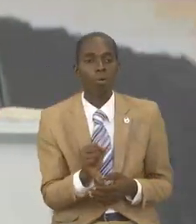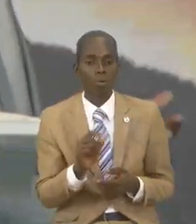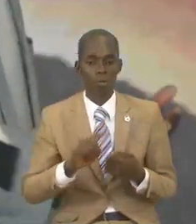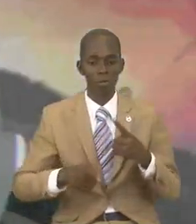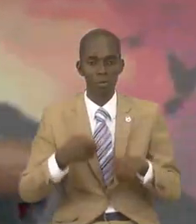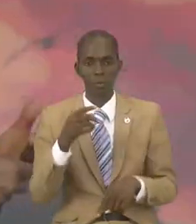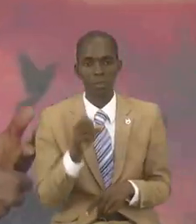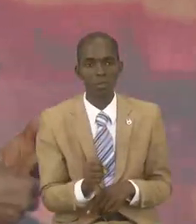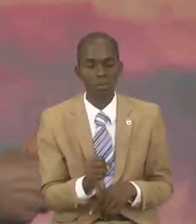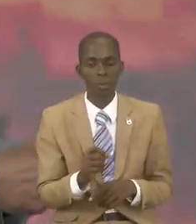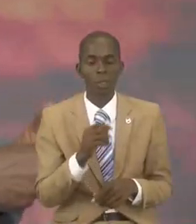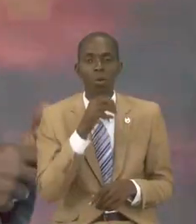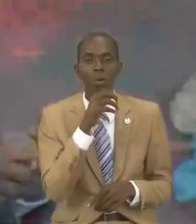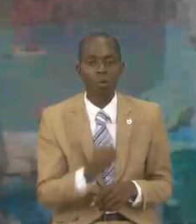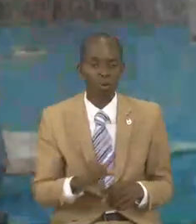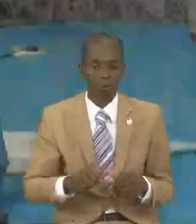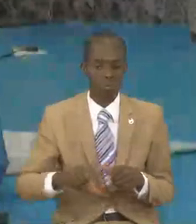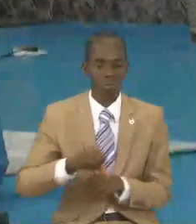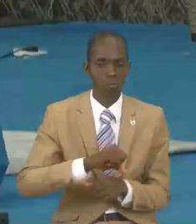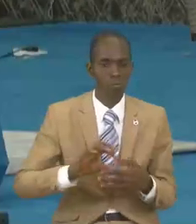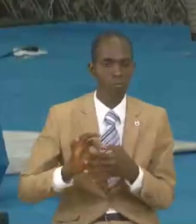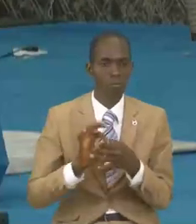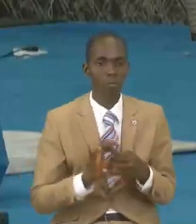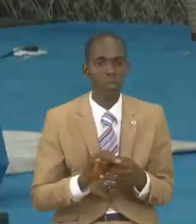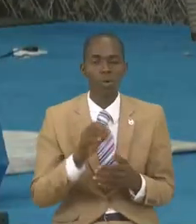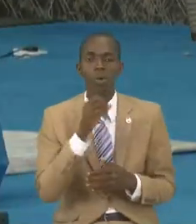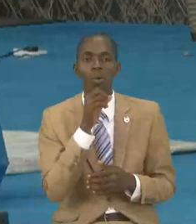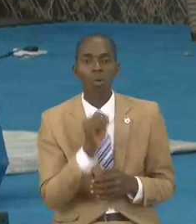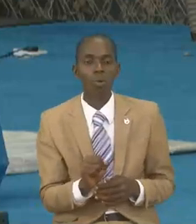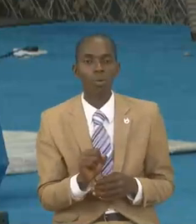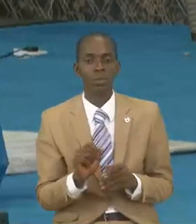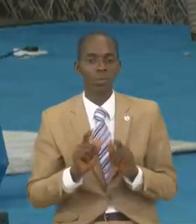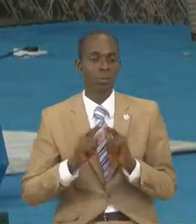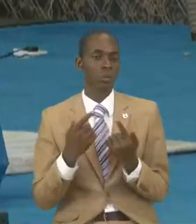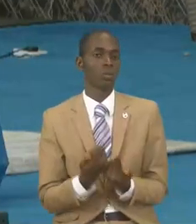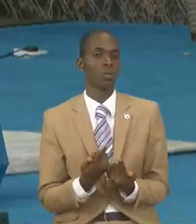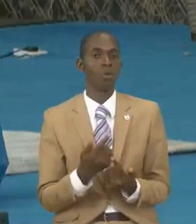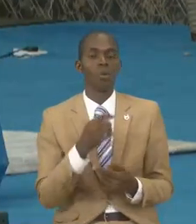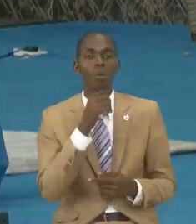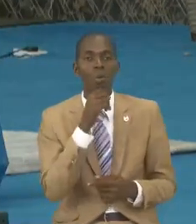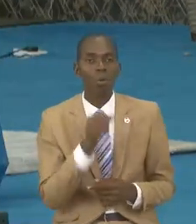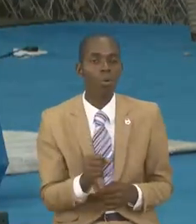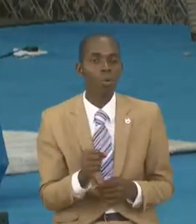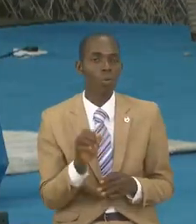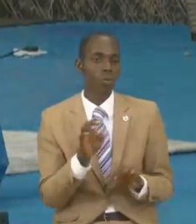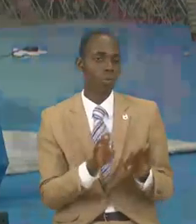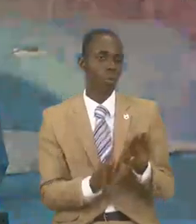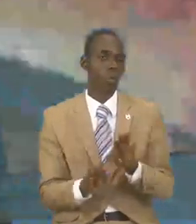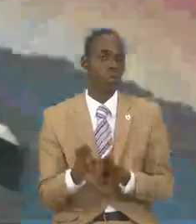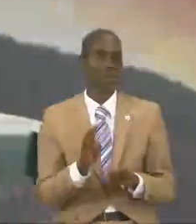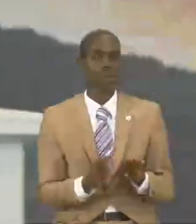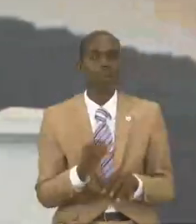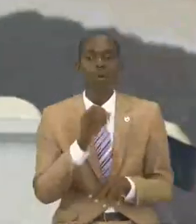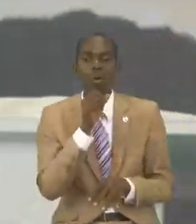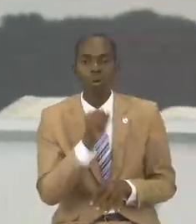Les anciens amis, les anciennes compagnies, les anciens gangs, les anciens comportements,